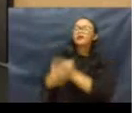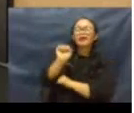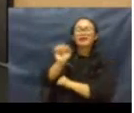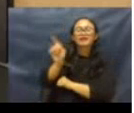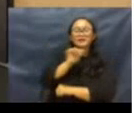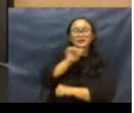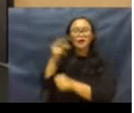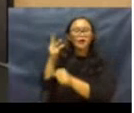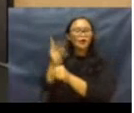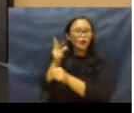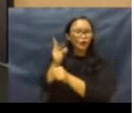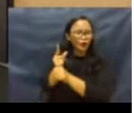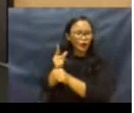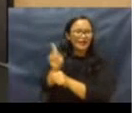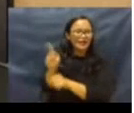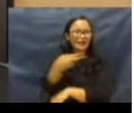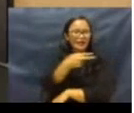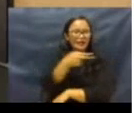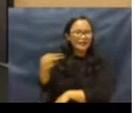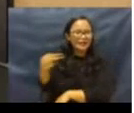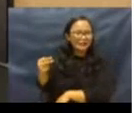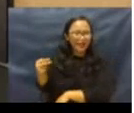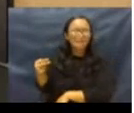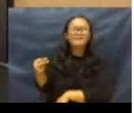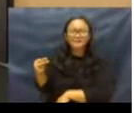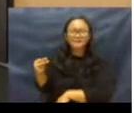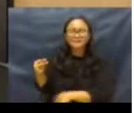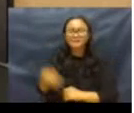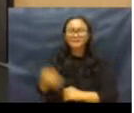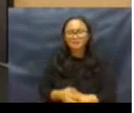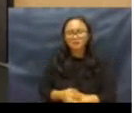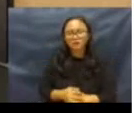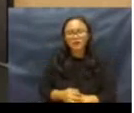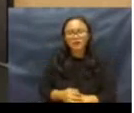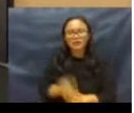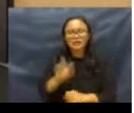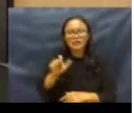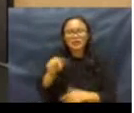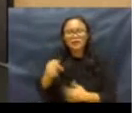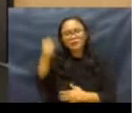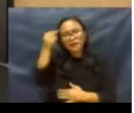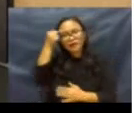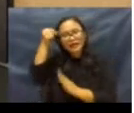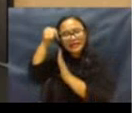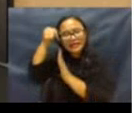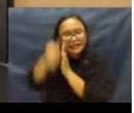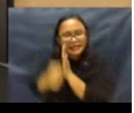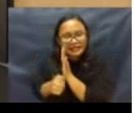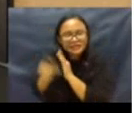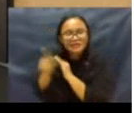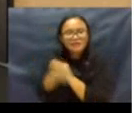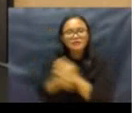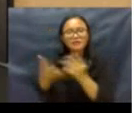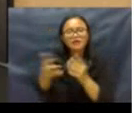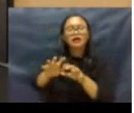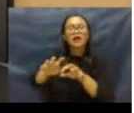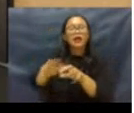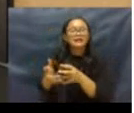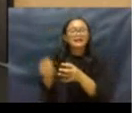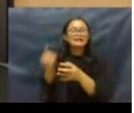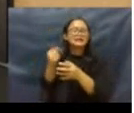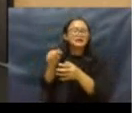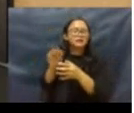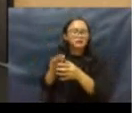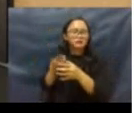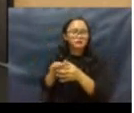Indonesia. Kali ini kita akan mengeksplorasi cara berpikir kritis yang dilakukan di dalam kelas bersama host